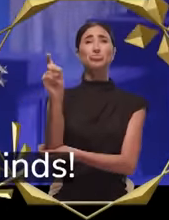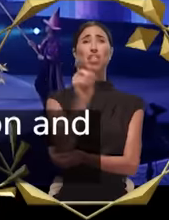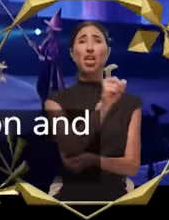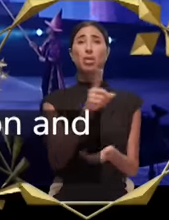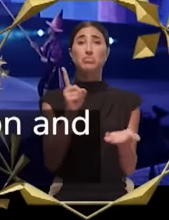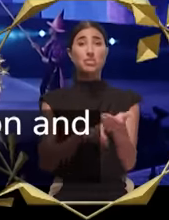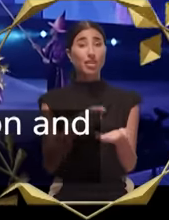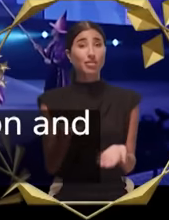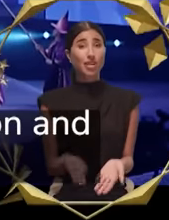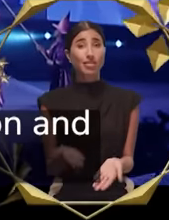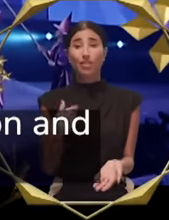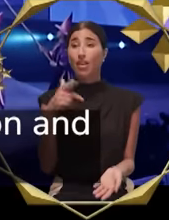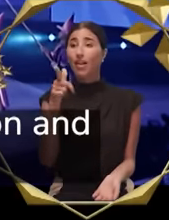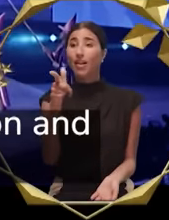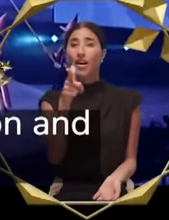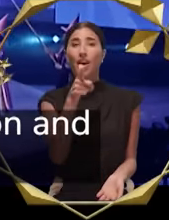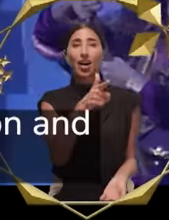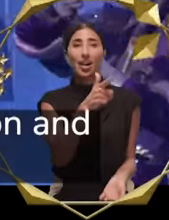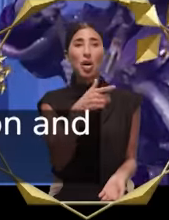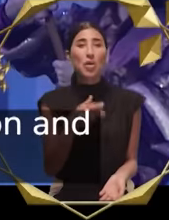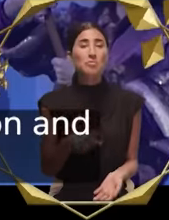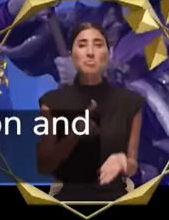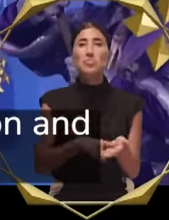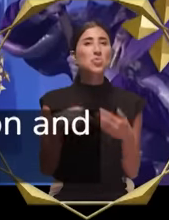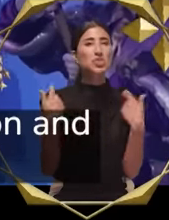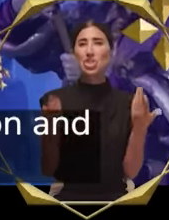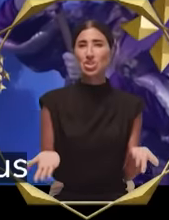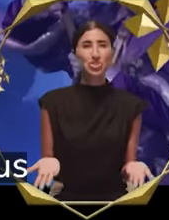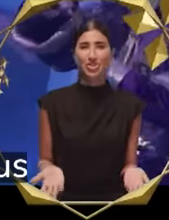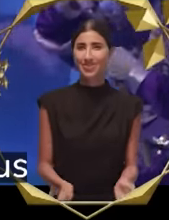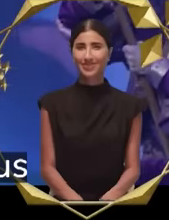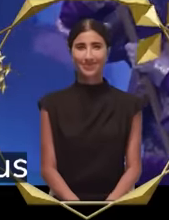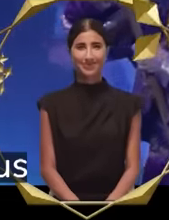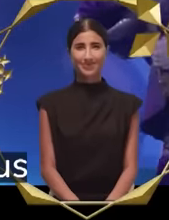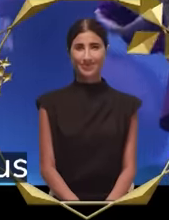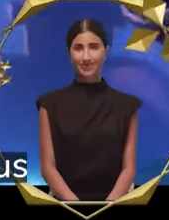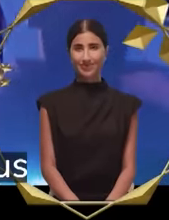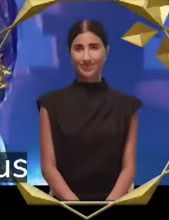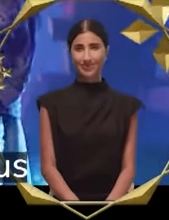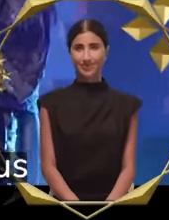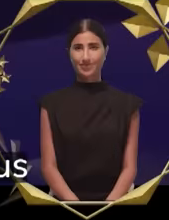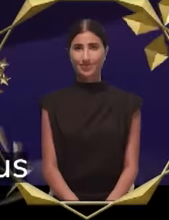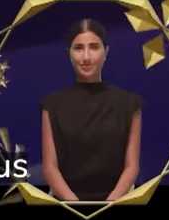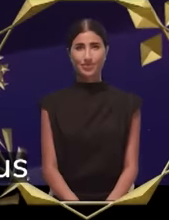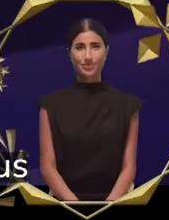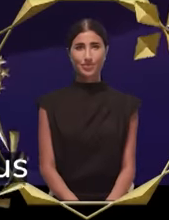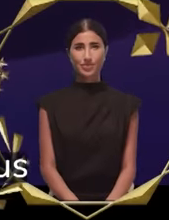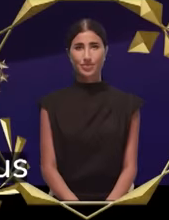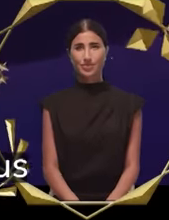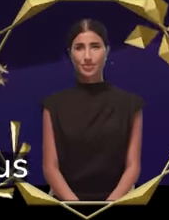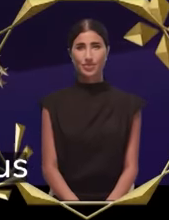وعقول أزرعه وهما وخداعا أحصد عجابا وقبول فلتحيا يا هذا المشغول عن